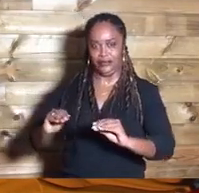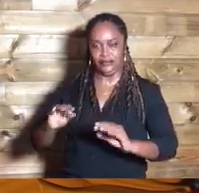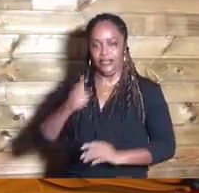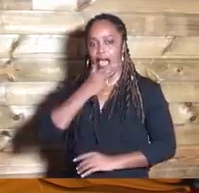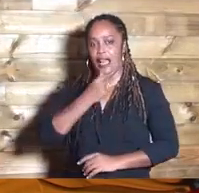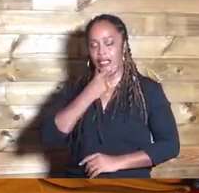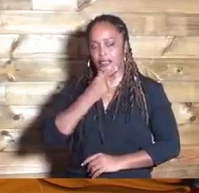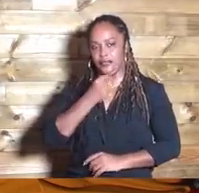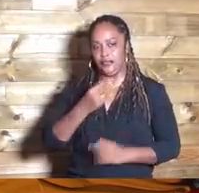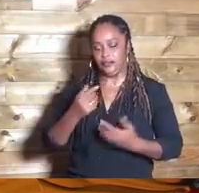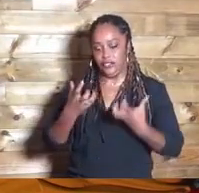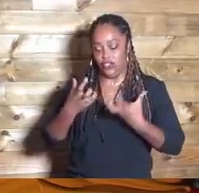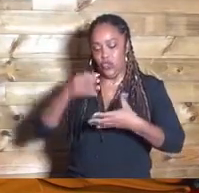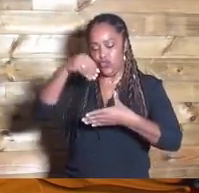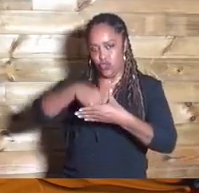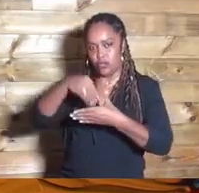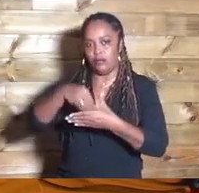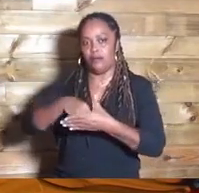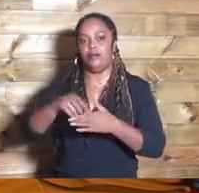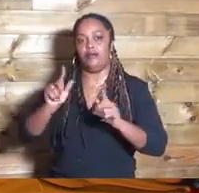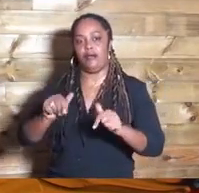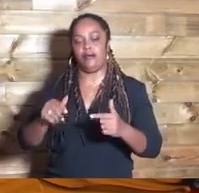Parce qu'ils savent que dans ce système,